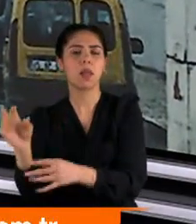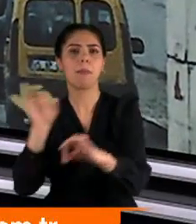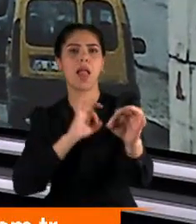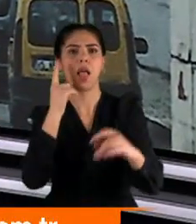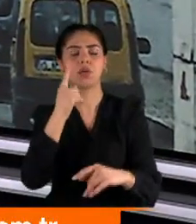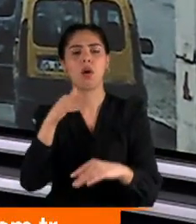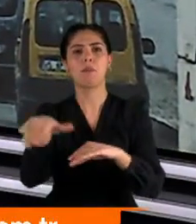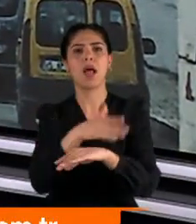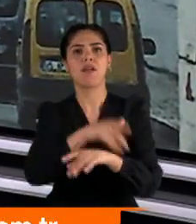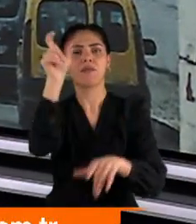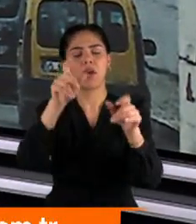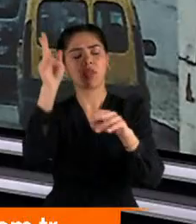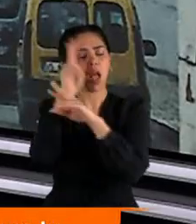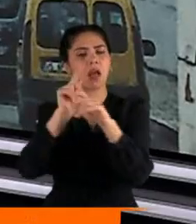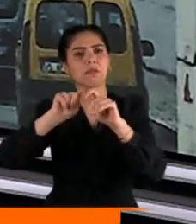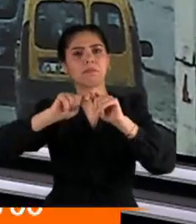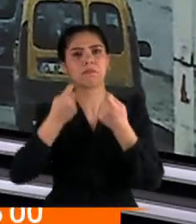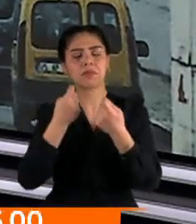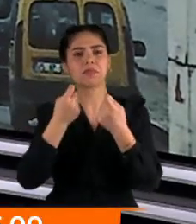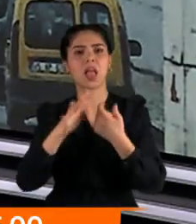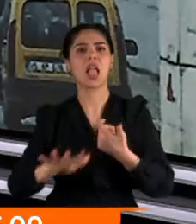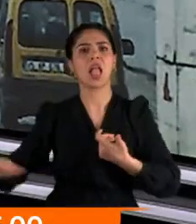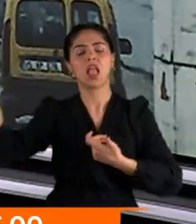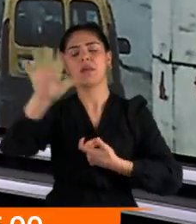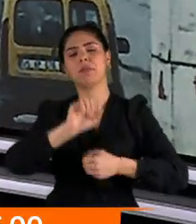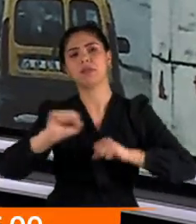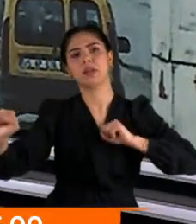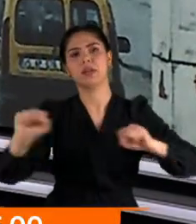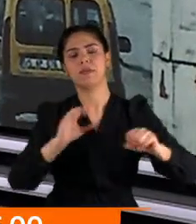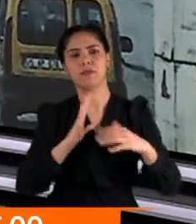tabii büyük hayal kırıklığına uğradı ve duruma isyan etti.